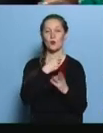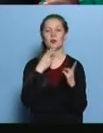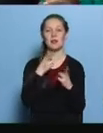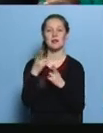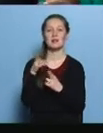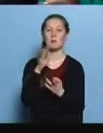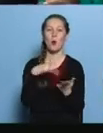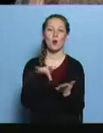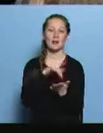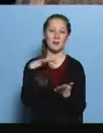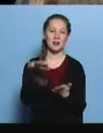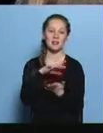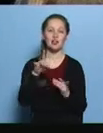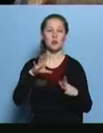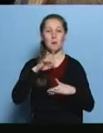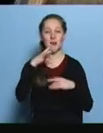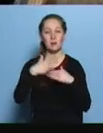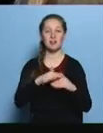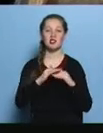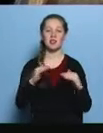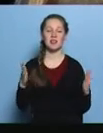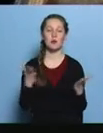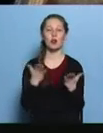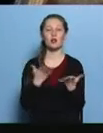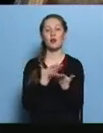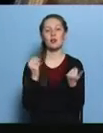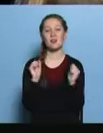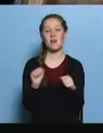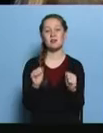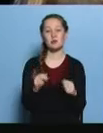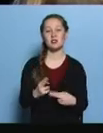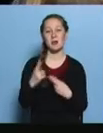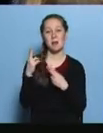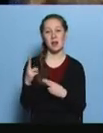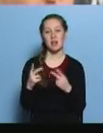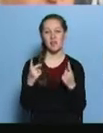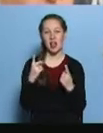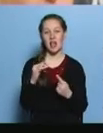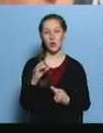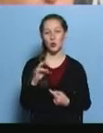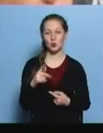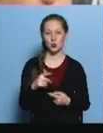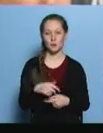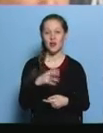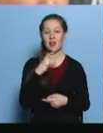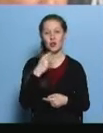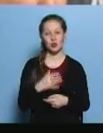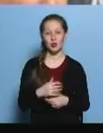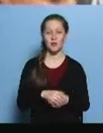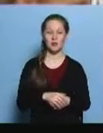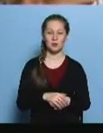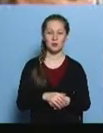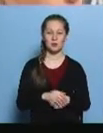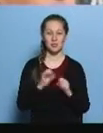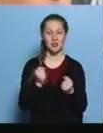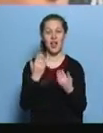городам России, чтобы стать ближе к тем ребятам, у которых нет возможности поехать к нему на родину. Дедушка Мороз, вы